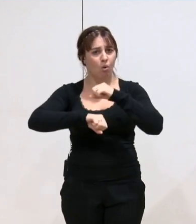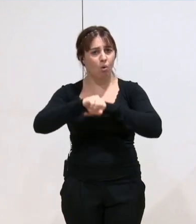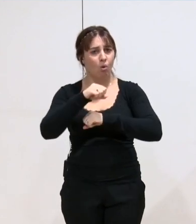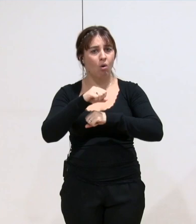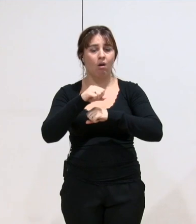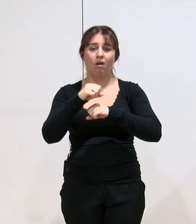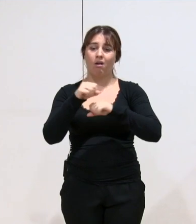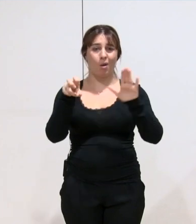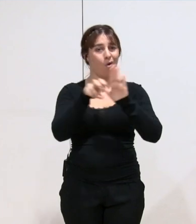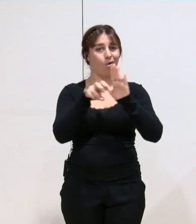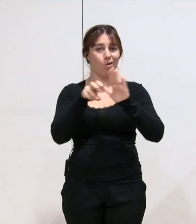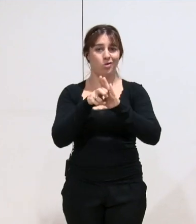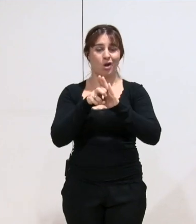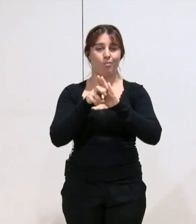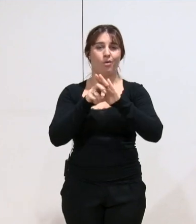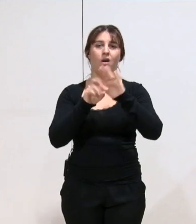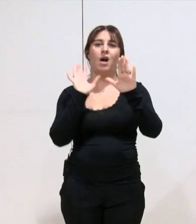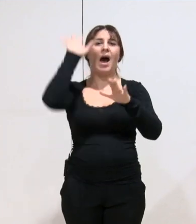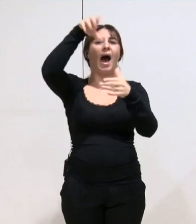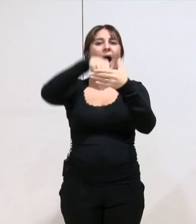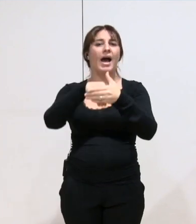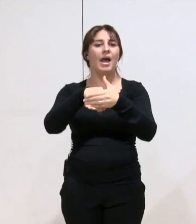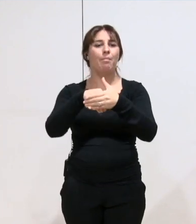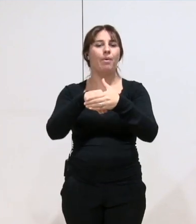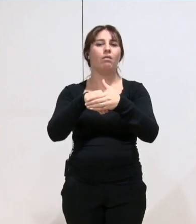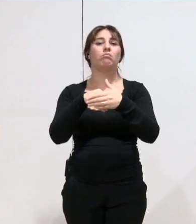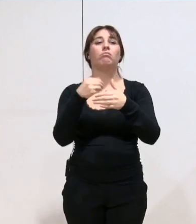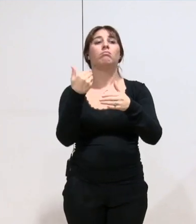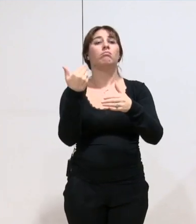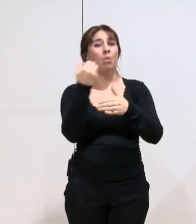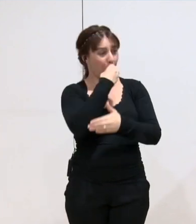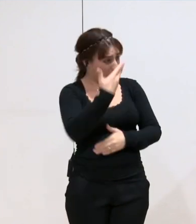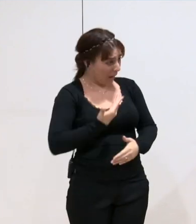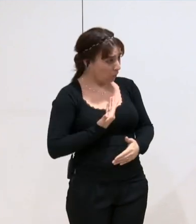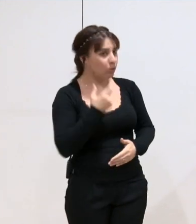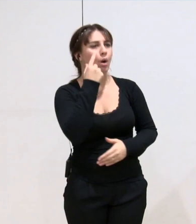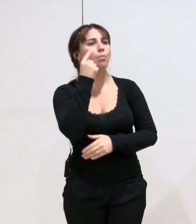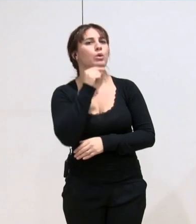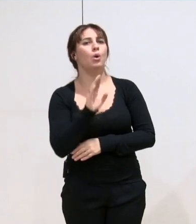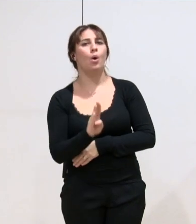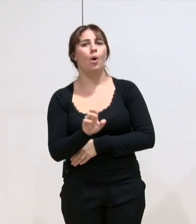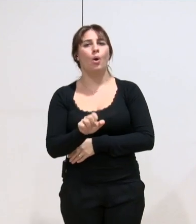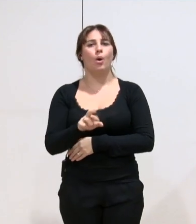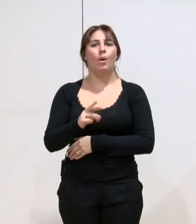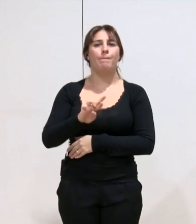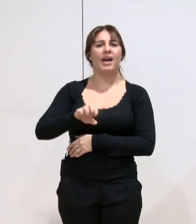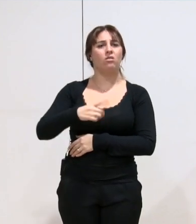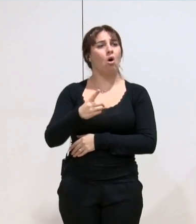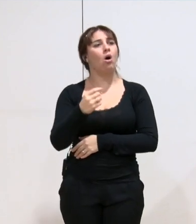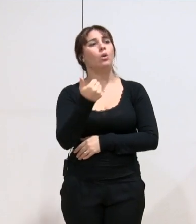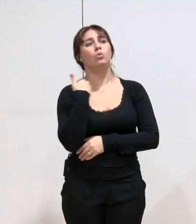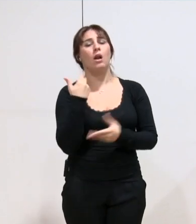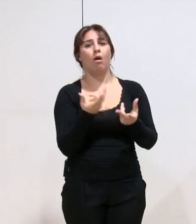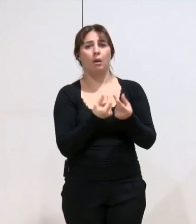de la venue à Grenoble des Harlem Globetrotters. Monsieur Bertrand en a parlé. Je voulais savoir si Drouot Productions avait bien effectué le